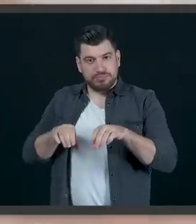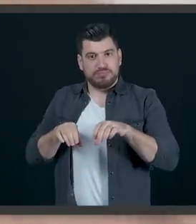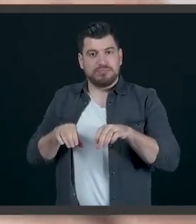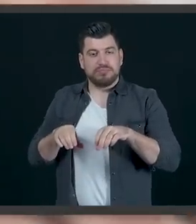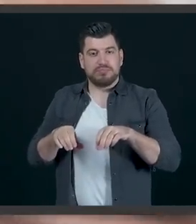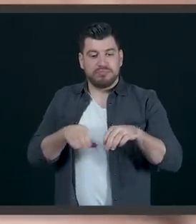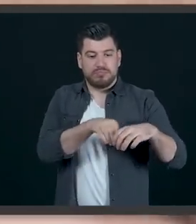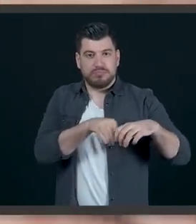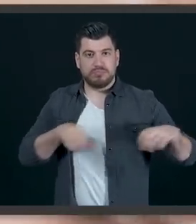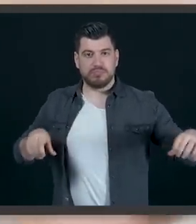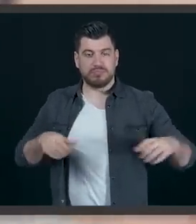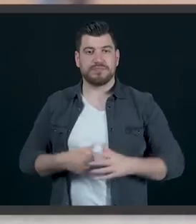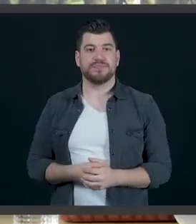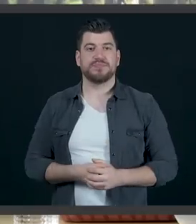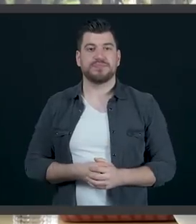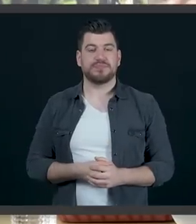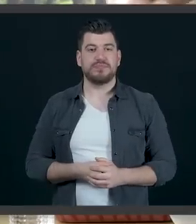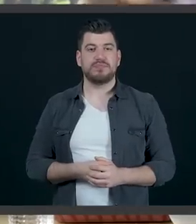Με το που το τυλίξω, το παίρνω όλο